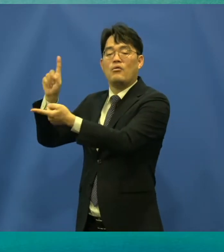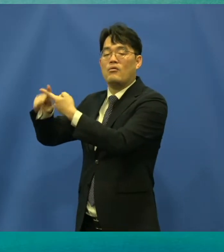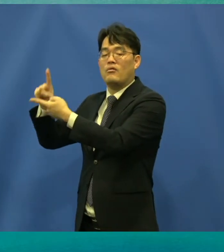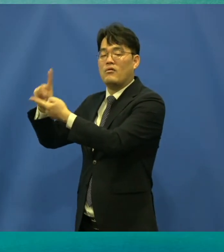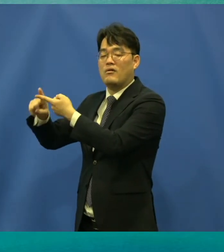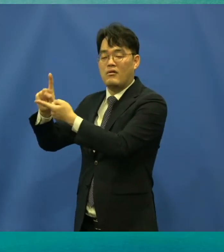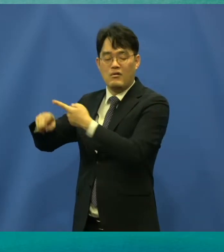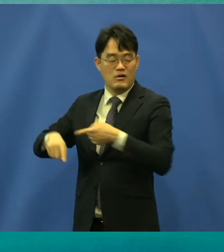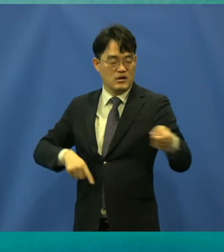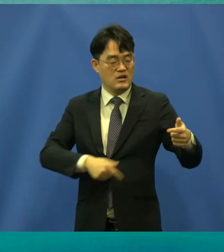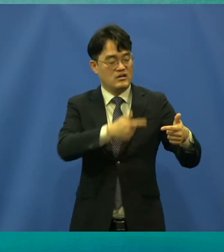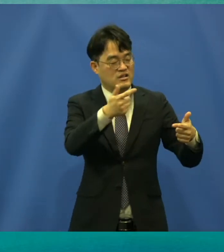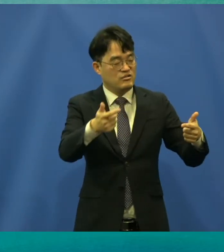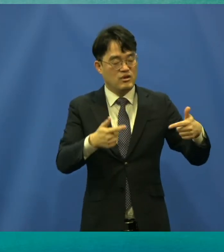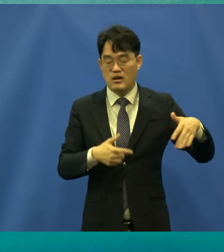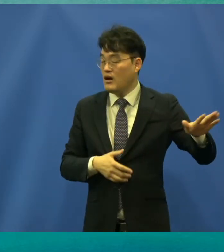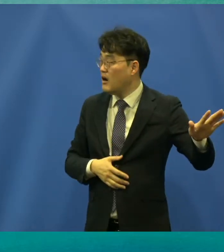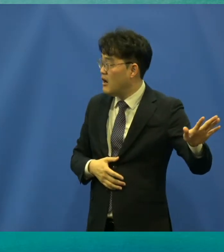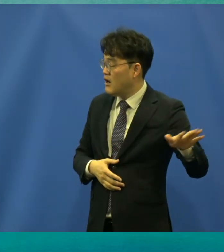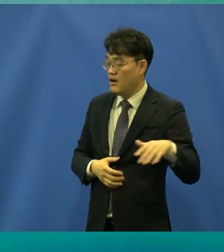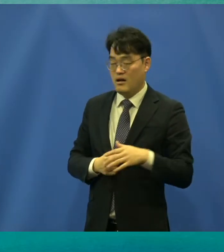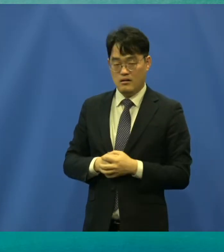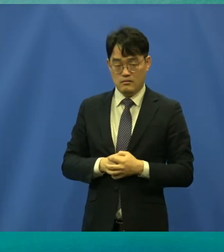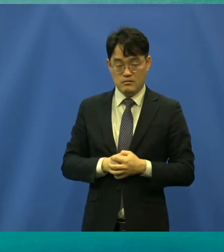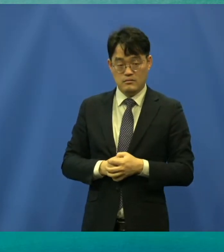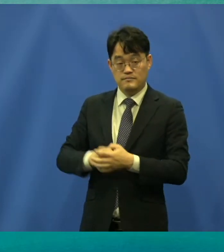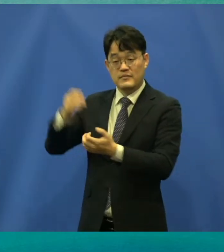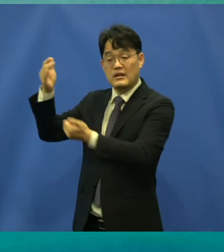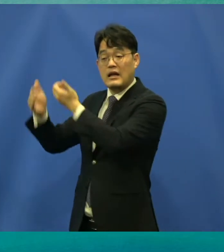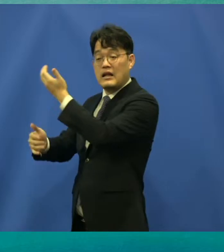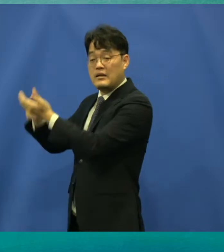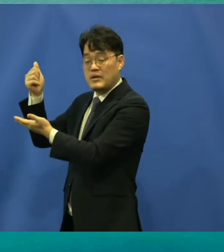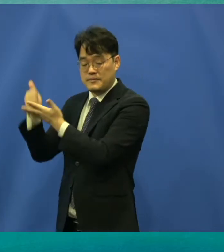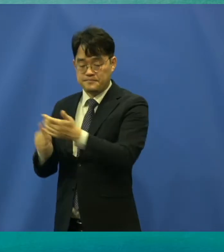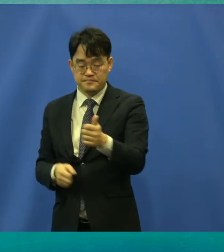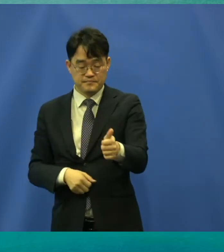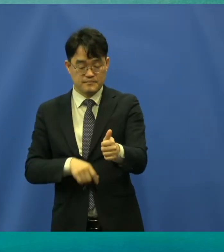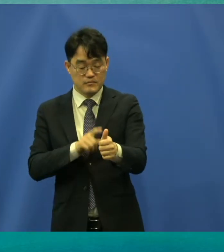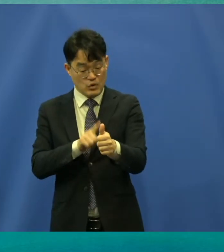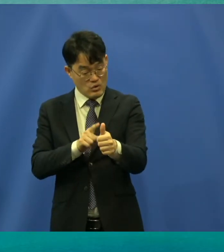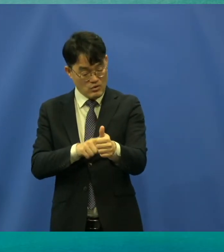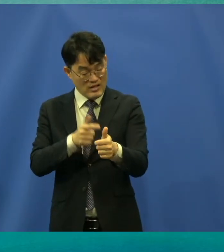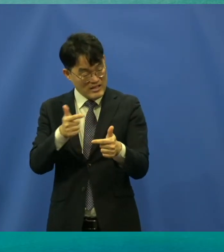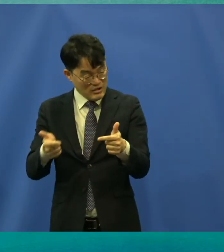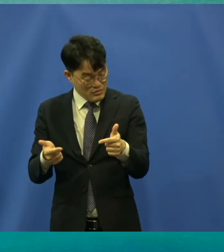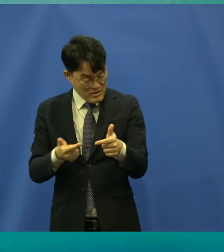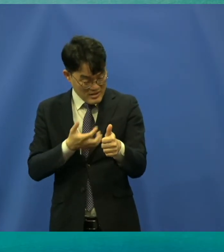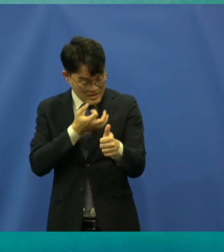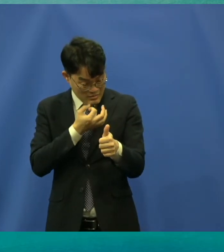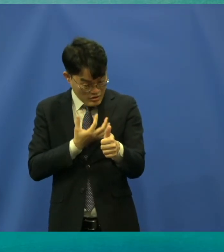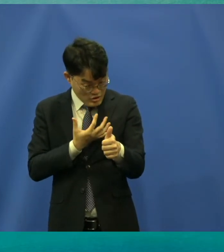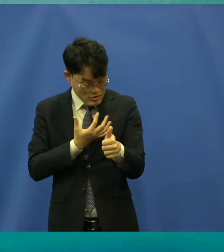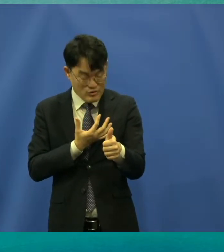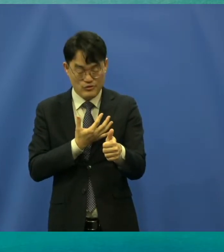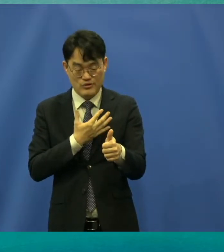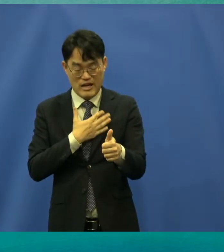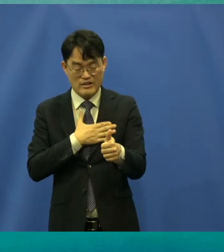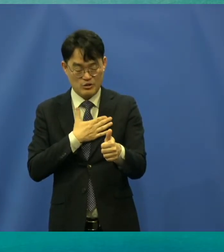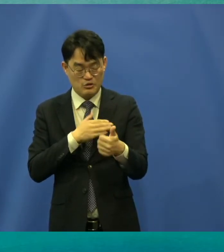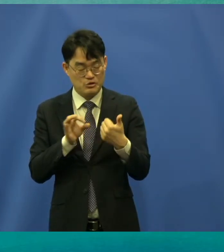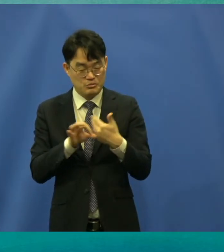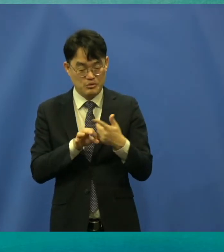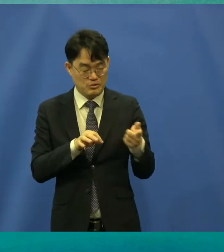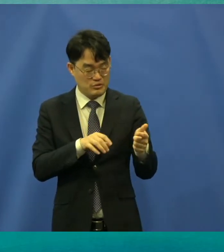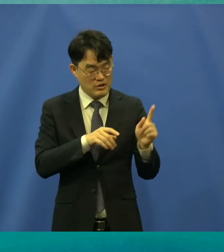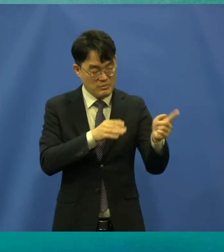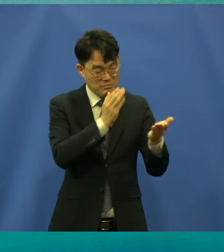니느웨는 요나가 좀 너무 힘들어하니까, 너무 어려워하니까 좀 약간 낮추어서, 강도를 낮추어서 좀 가볍게 갈